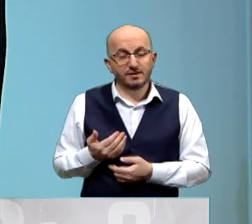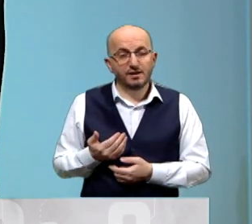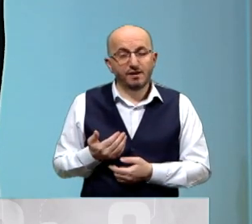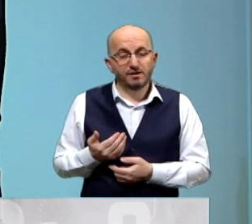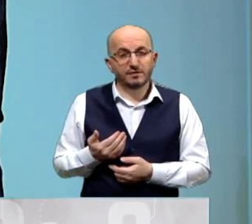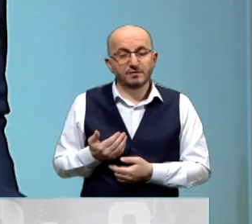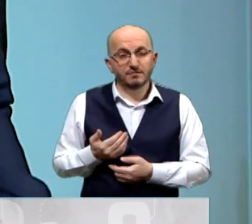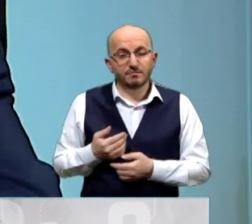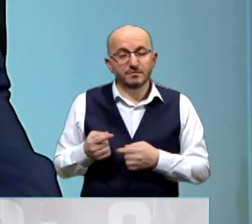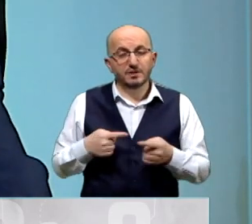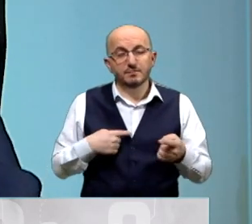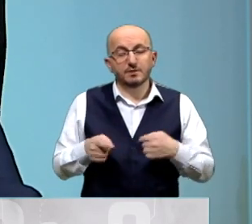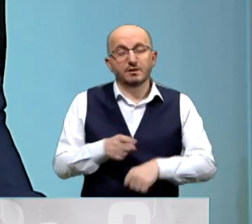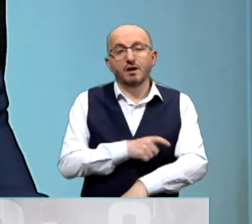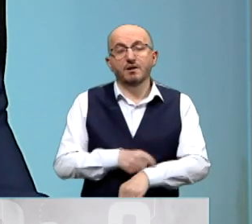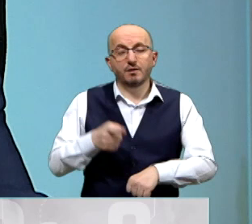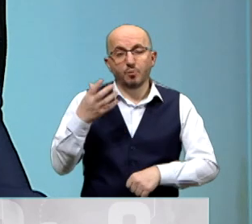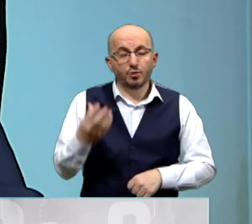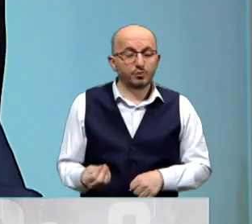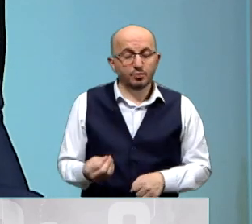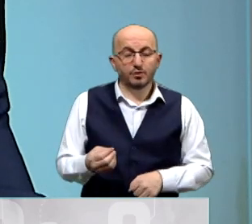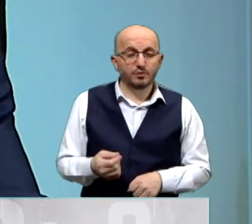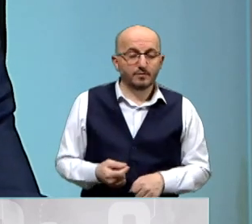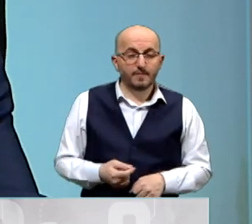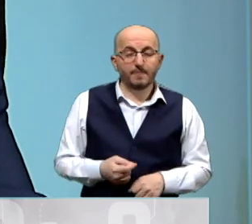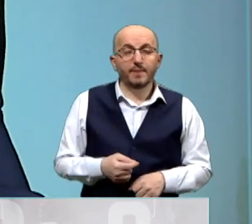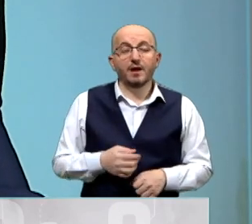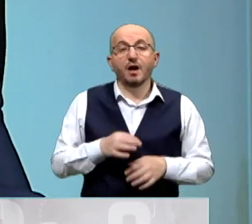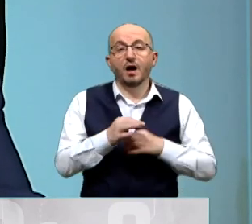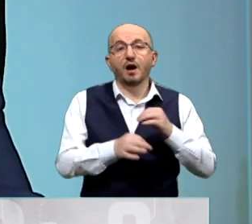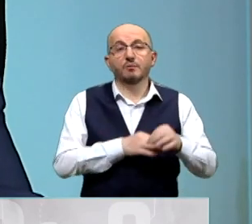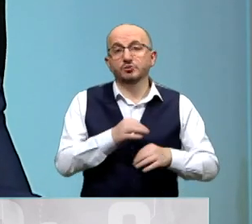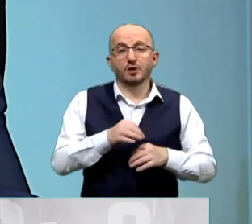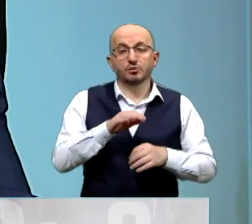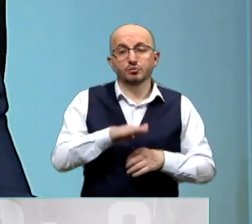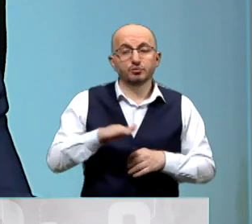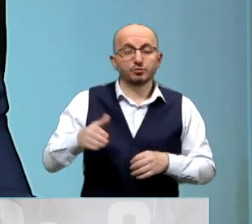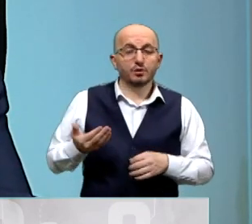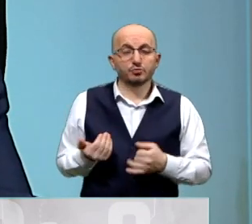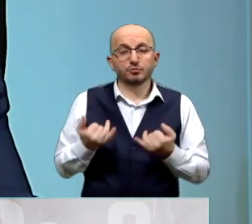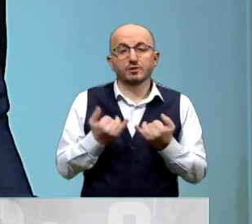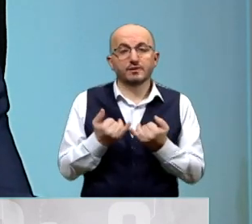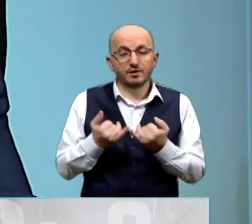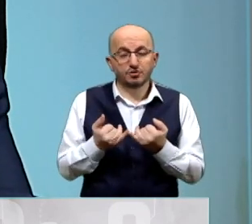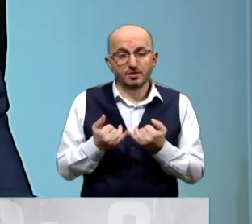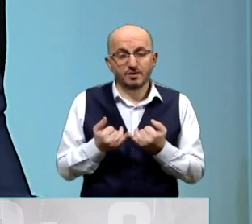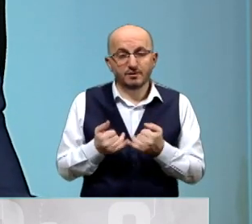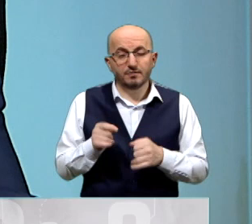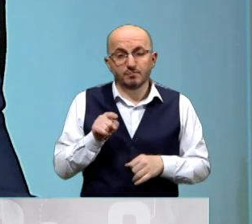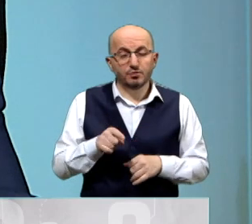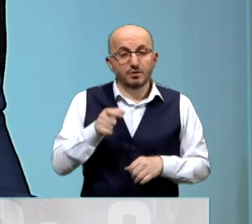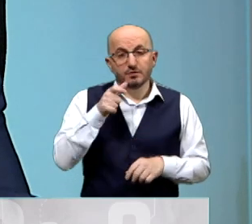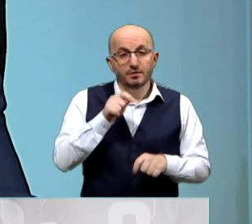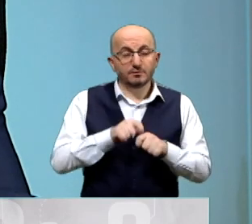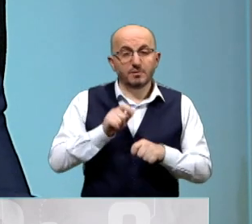birbirine Haram Oldu şimdi bu bakımdan bu amca çocukları Süt Kardeşler İşte buna dikkat